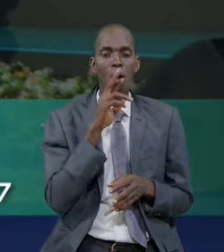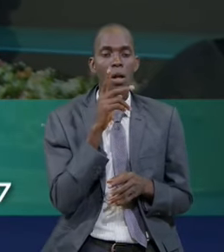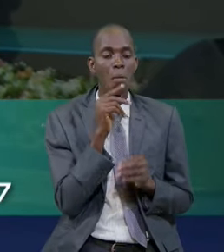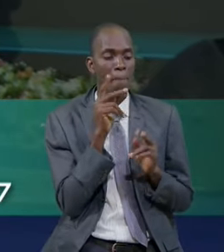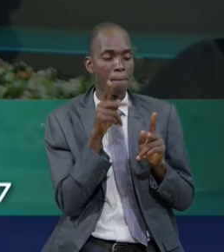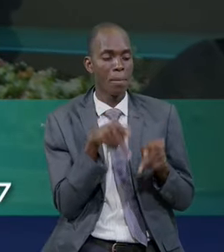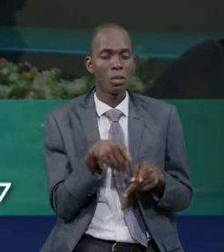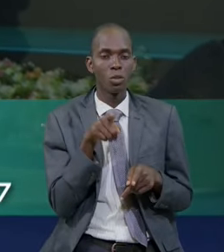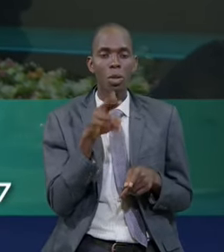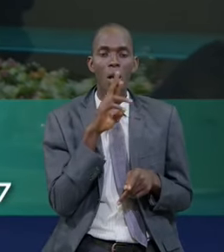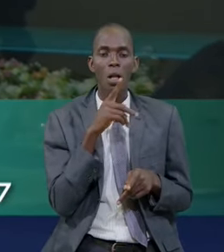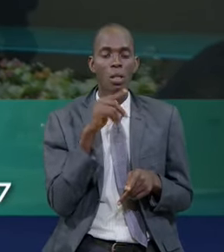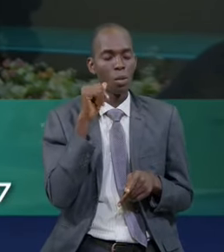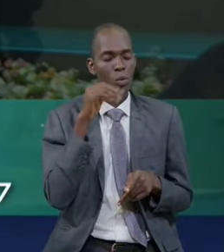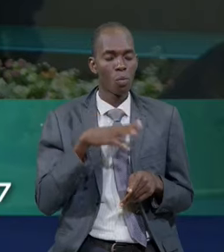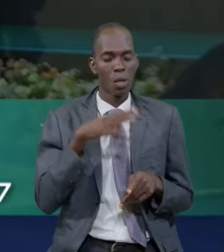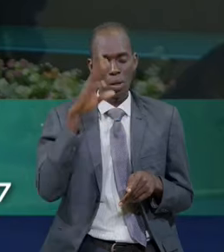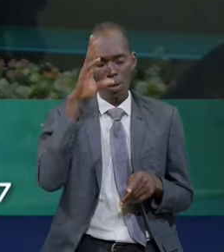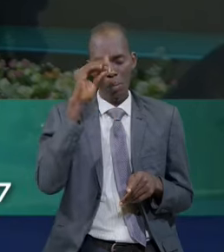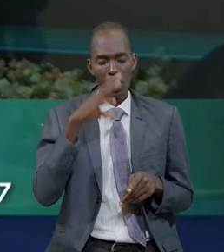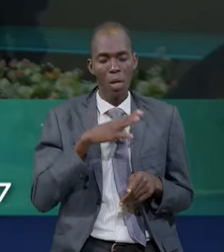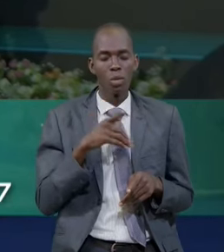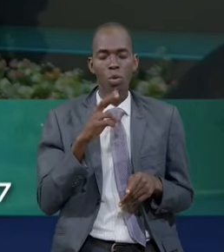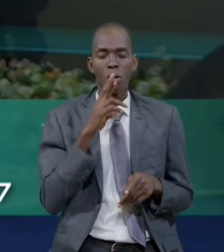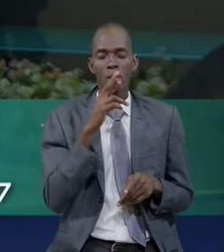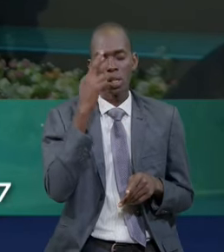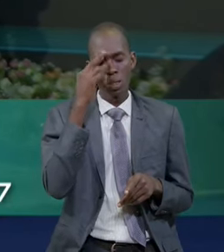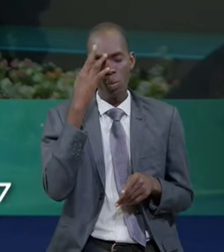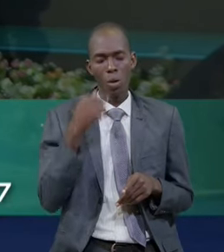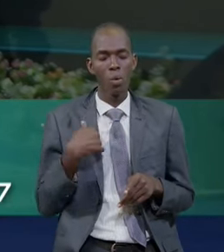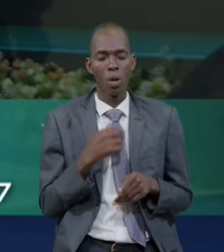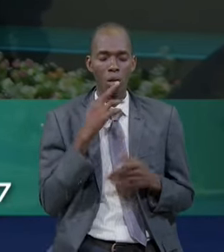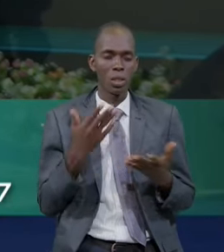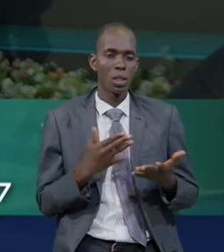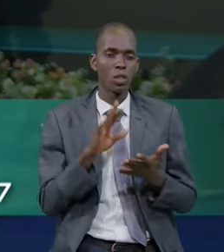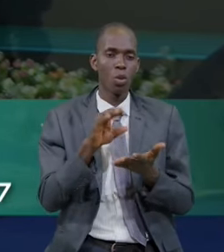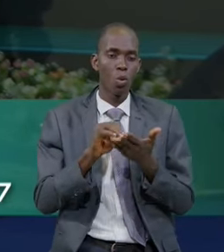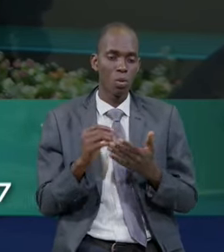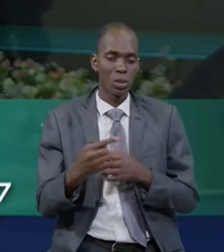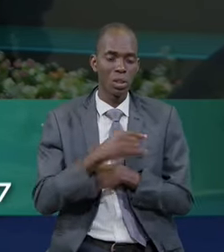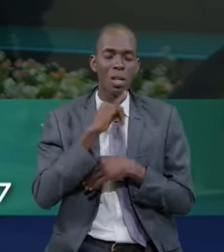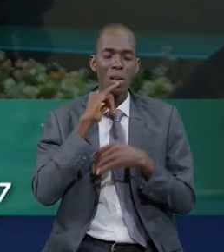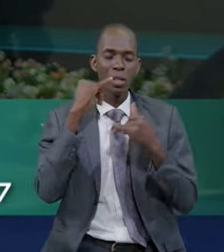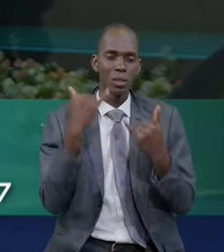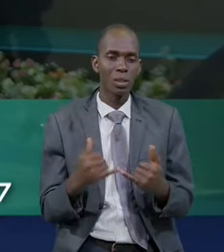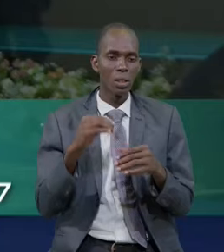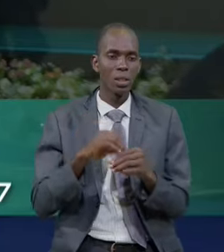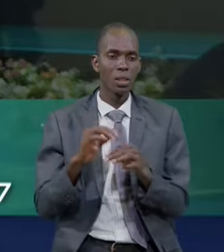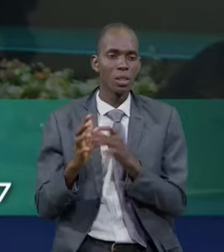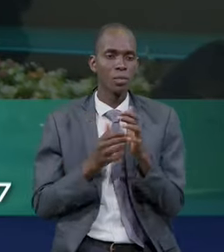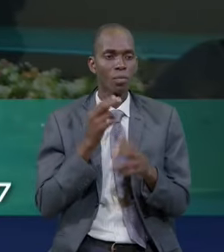femme pour laquelle nous sommes là, son jour est venu. Il dit, en ce